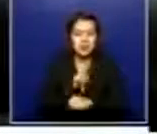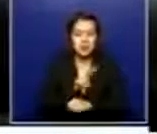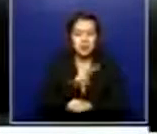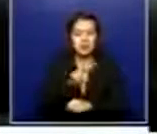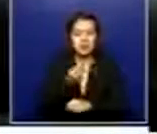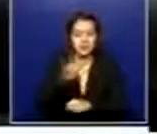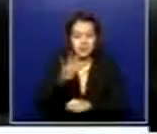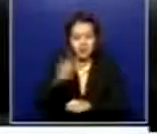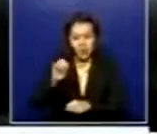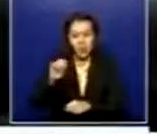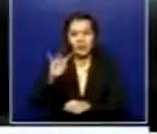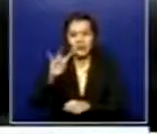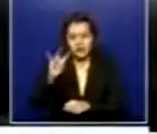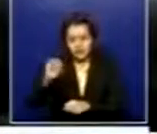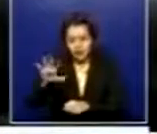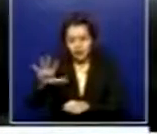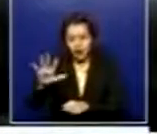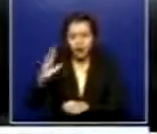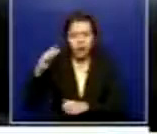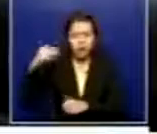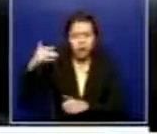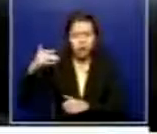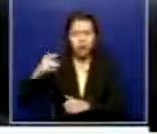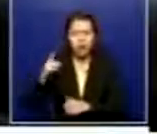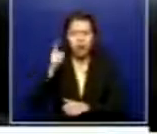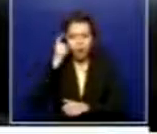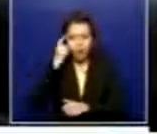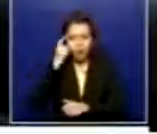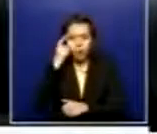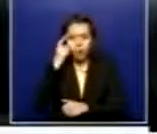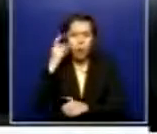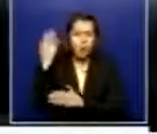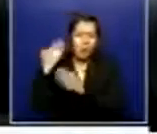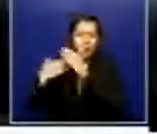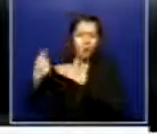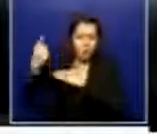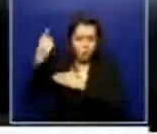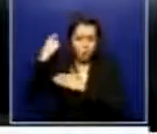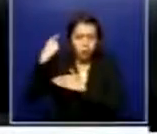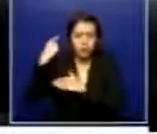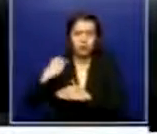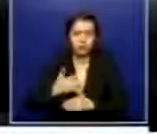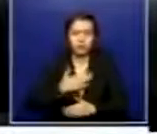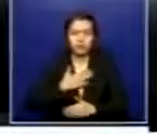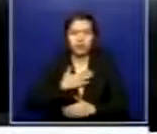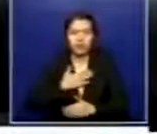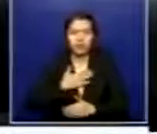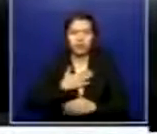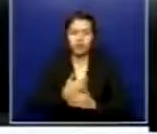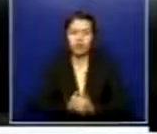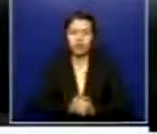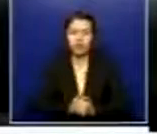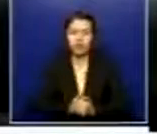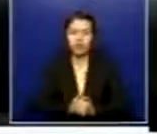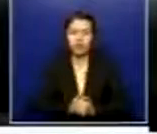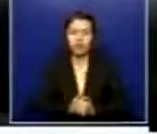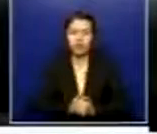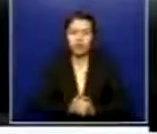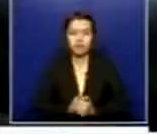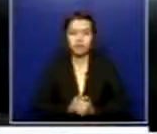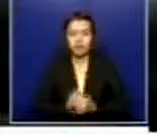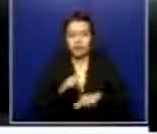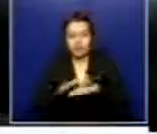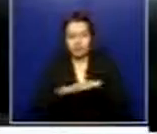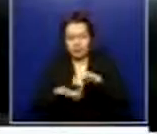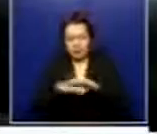2475เป็นต้นมาเราต้องยอมรับว่าในประวัติศาสตร์การเมืองของพวกเราเรามีมือเหี่ยวเหี่ยว